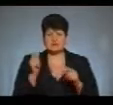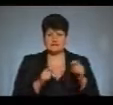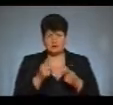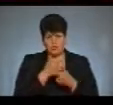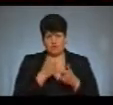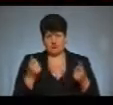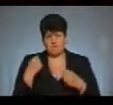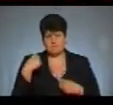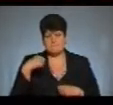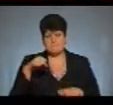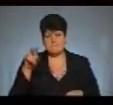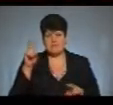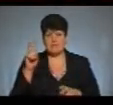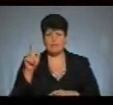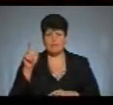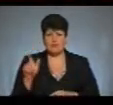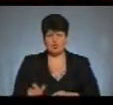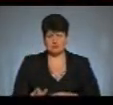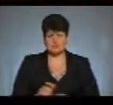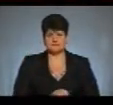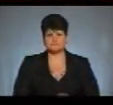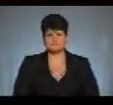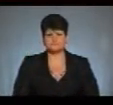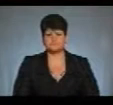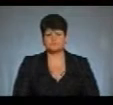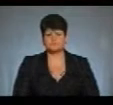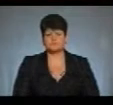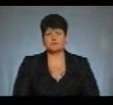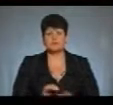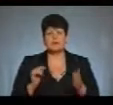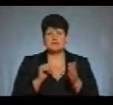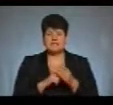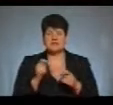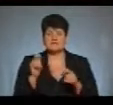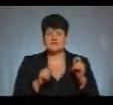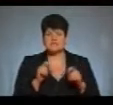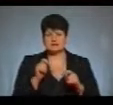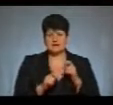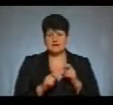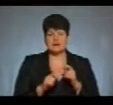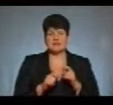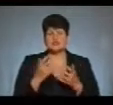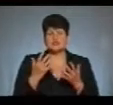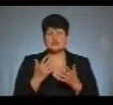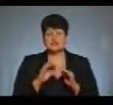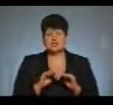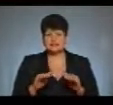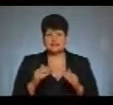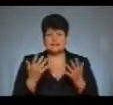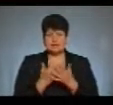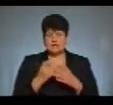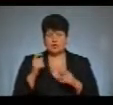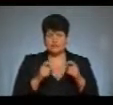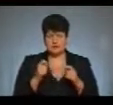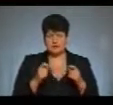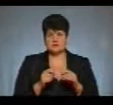переможця, розповіла координатор заходу Яна Желябіна. Мета фестивалю Children Kino Fest – це запровадити в Україні традицію